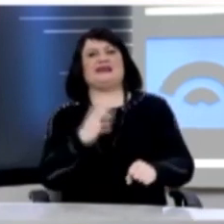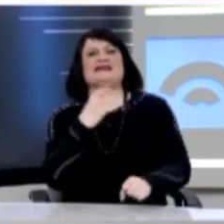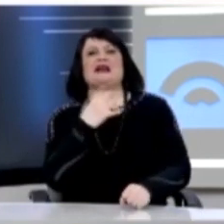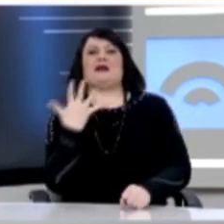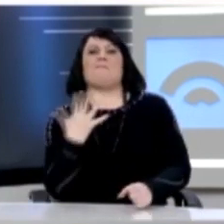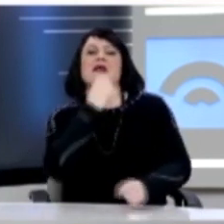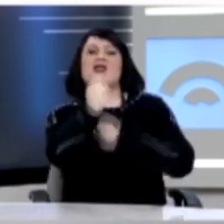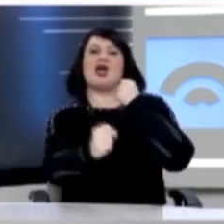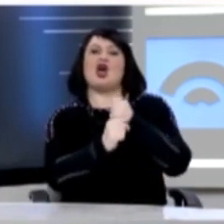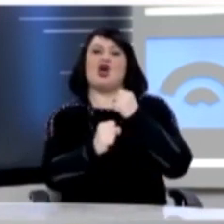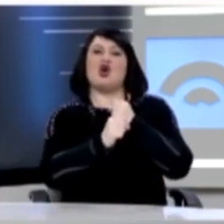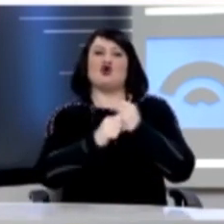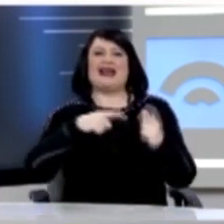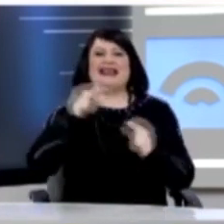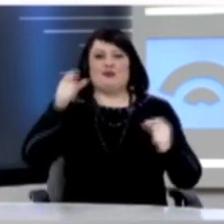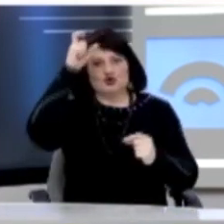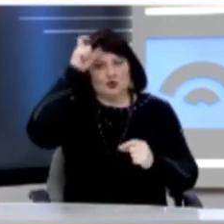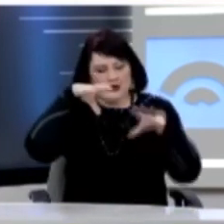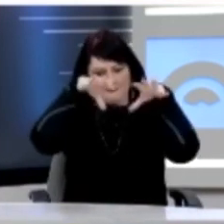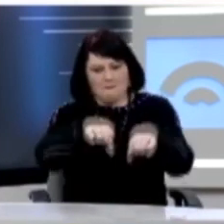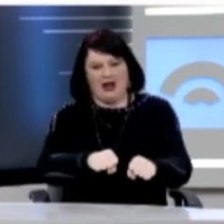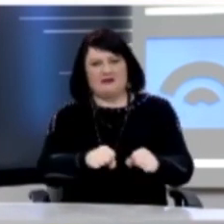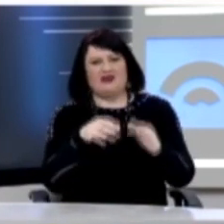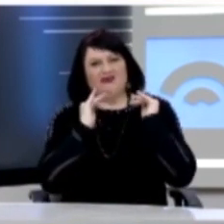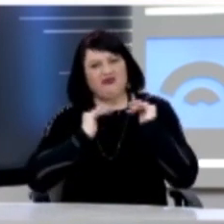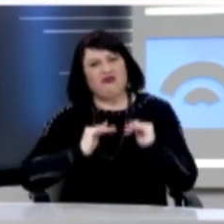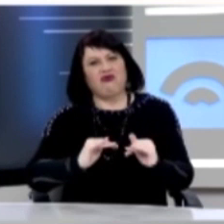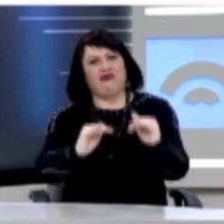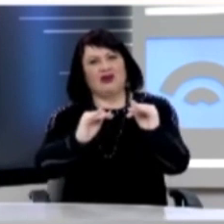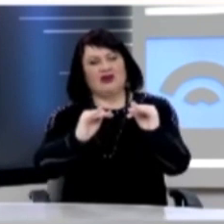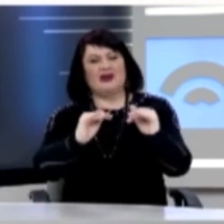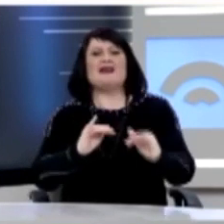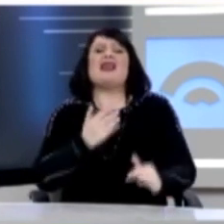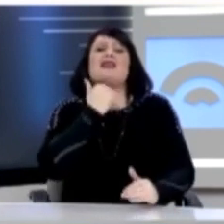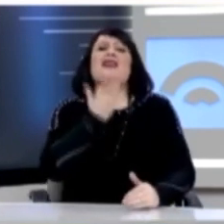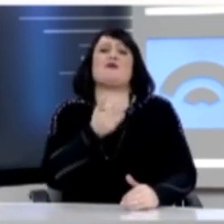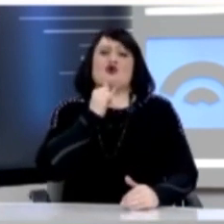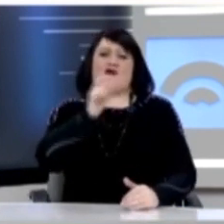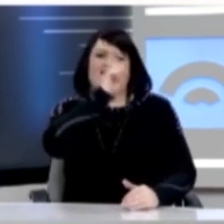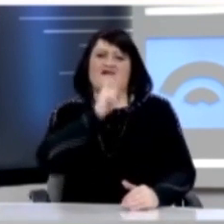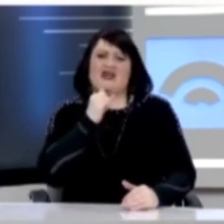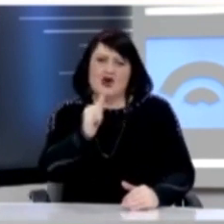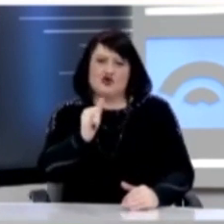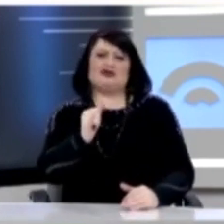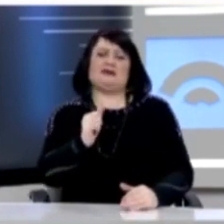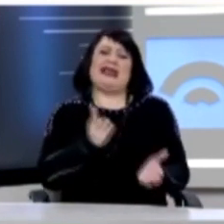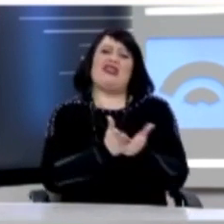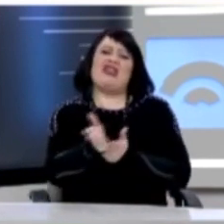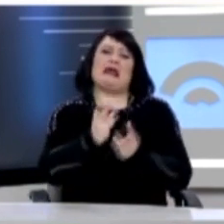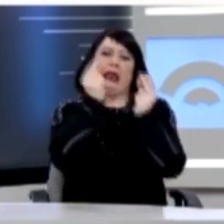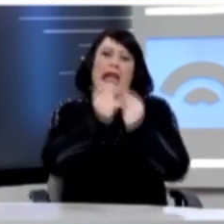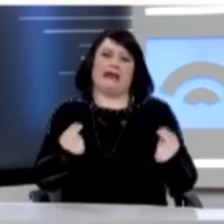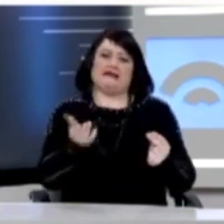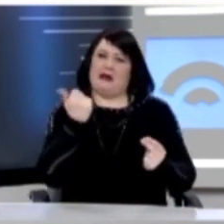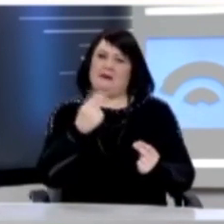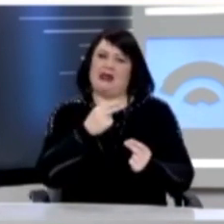45 χρόνια την τουρκική κατοχή να είναι παράγοντας μιας δίκαιης και βιώσιμης λύσης στο Κυπριακό. Αυτό